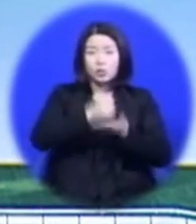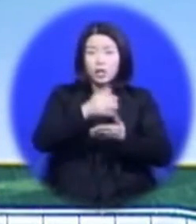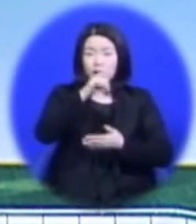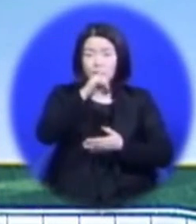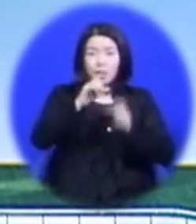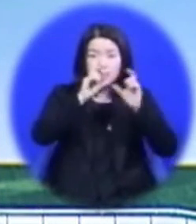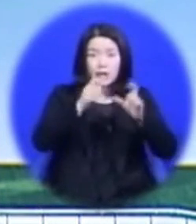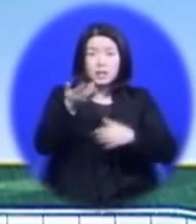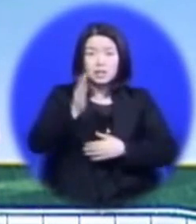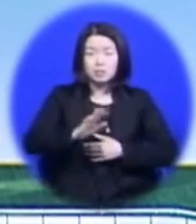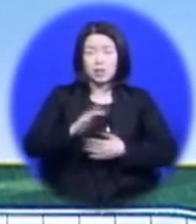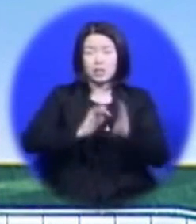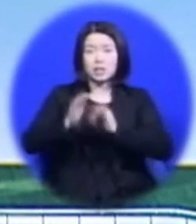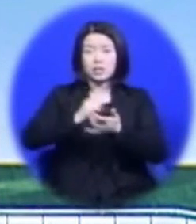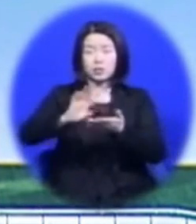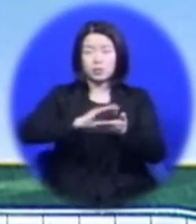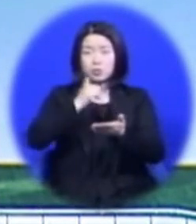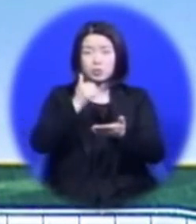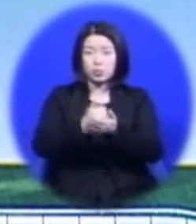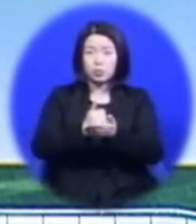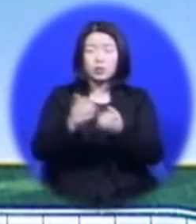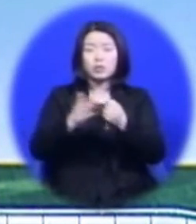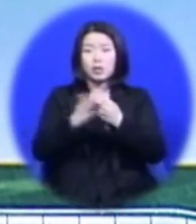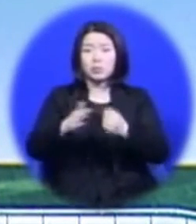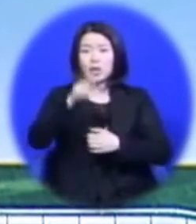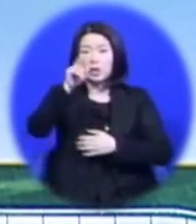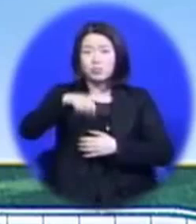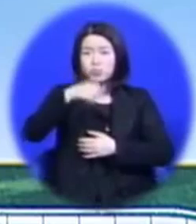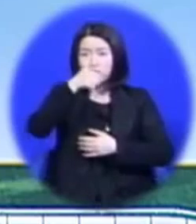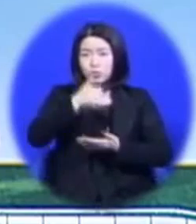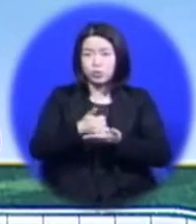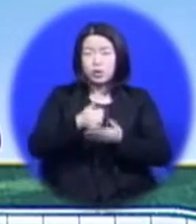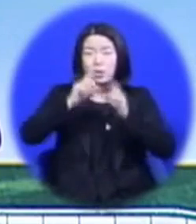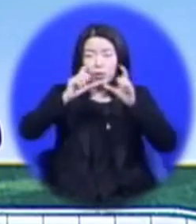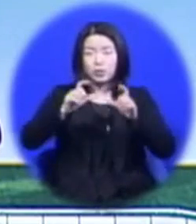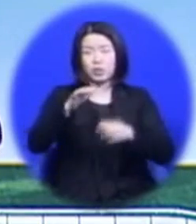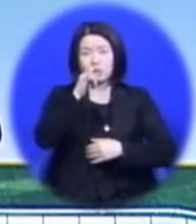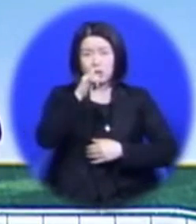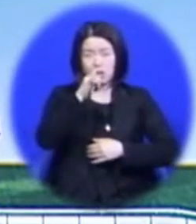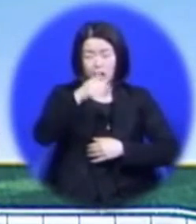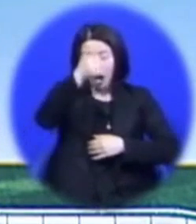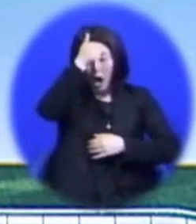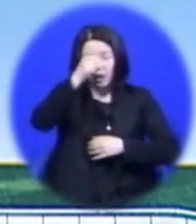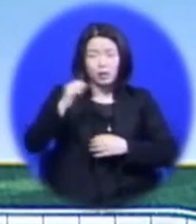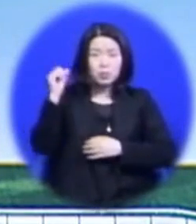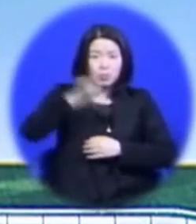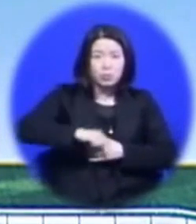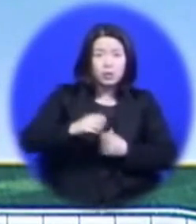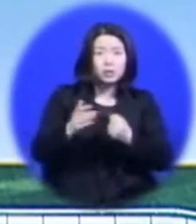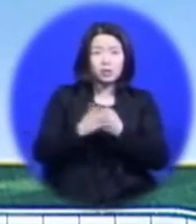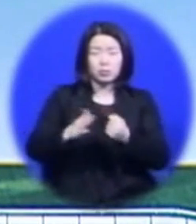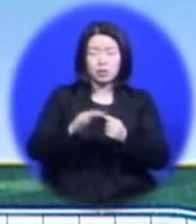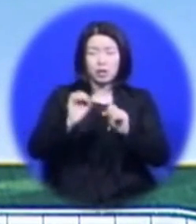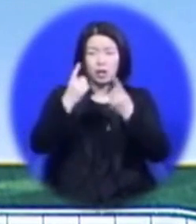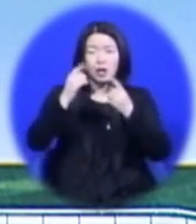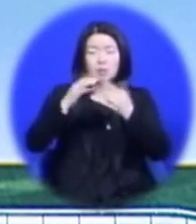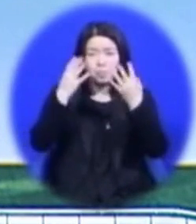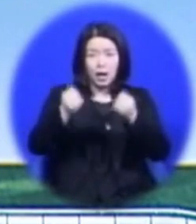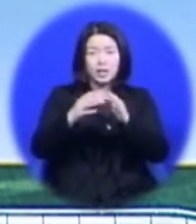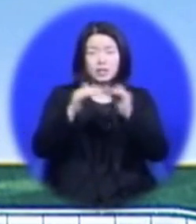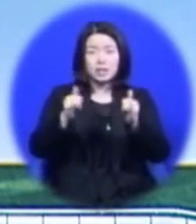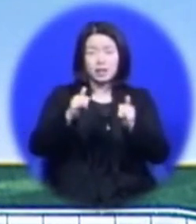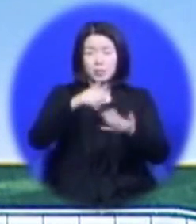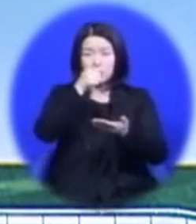그리스도로 말미암아 무죄 선언이 내려졌습니다. 아담의 불순종으로 말미암아 많은 사람이 죄인으로 판정받았으나 예수